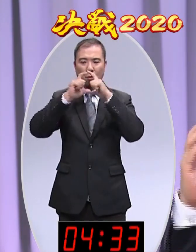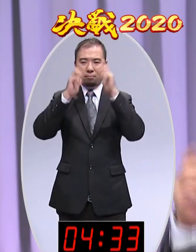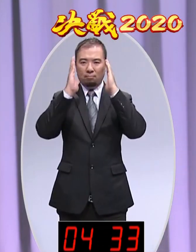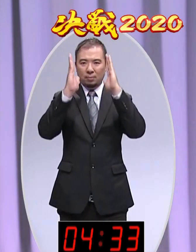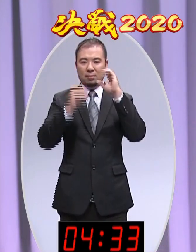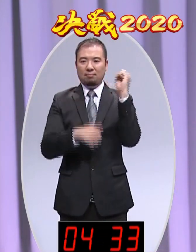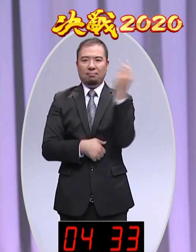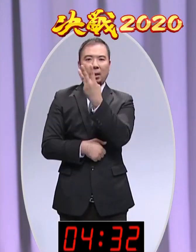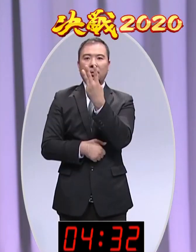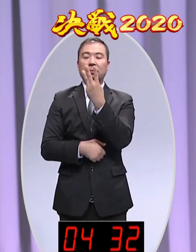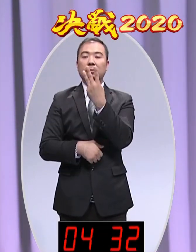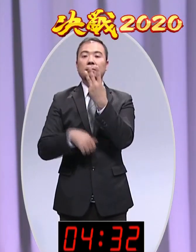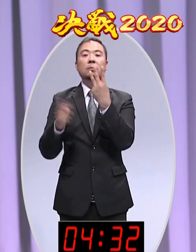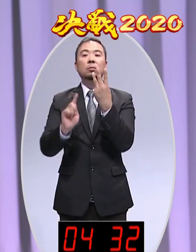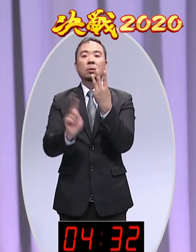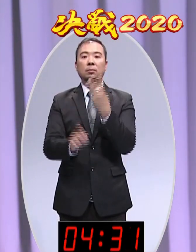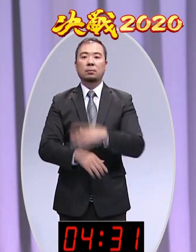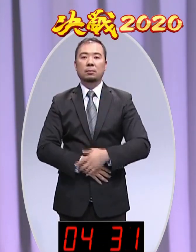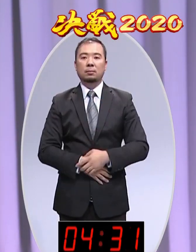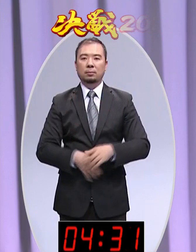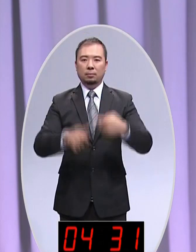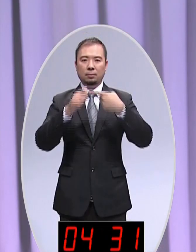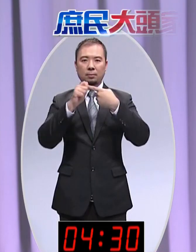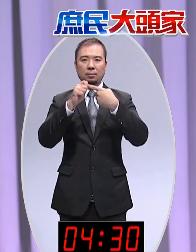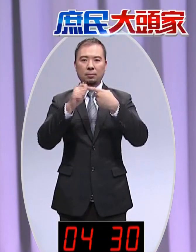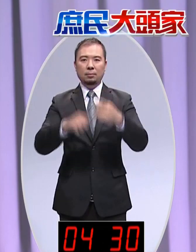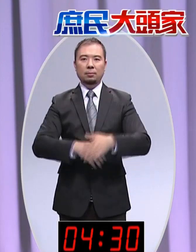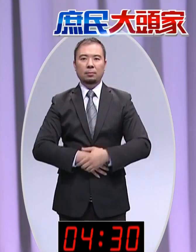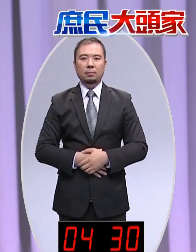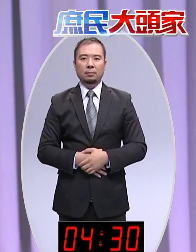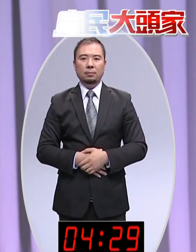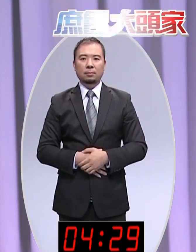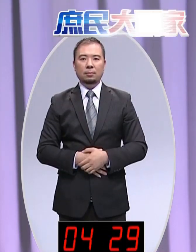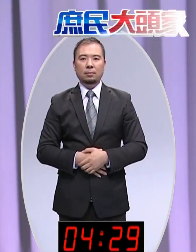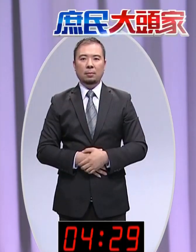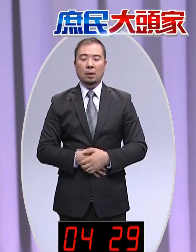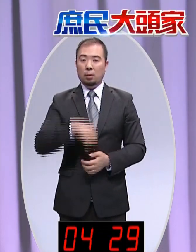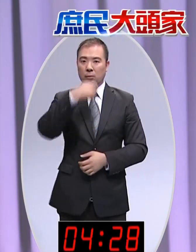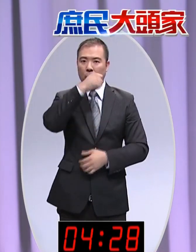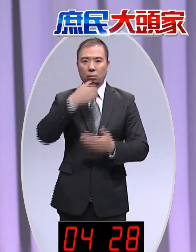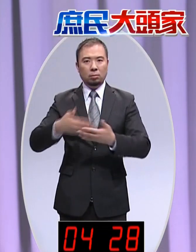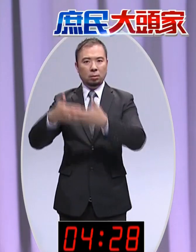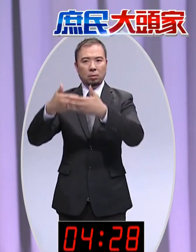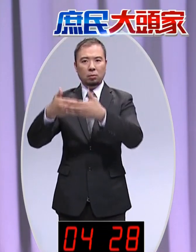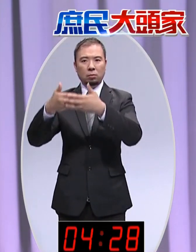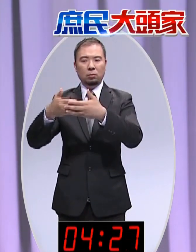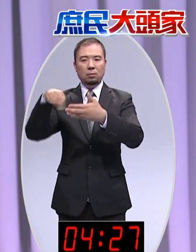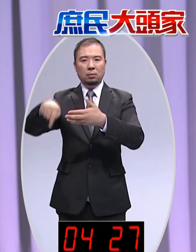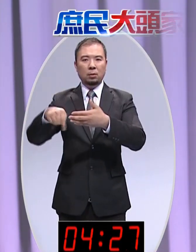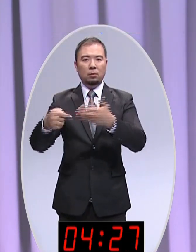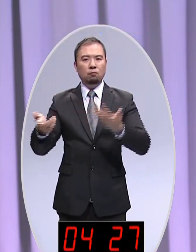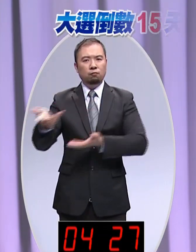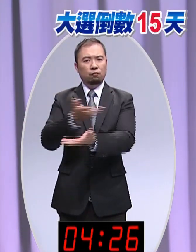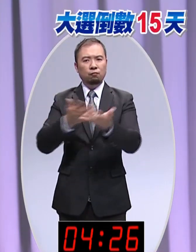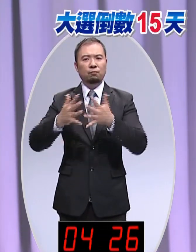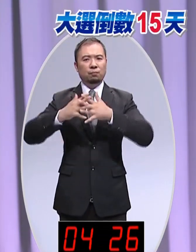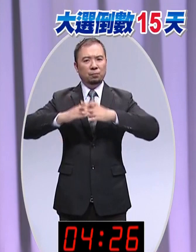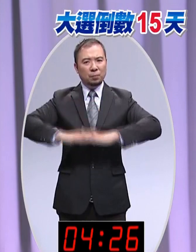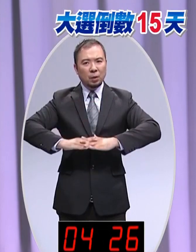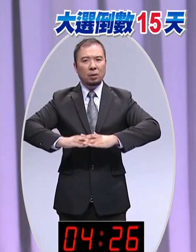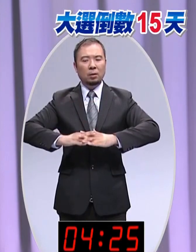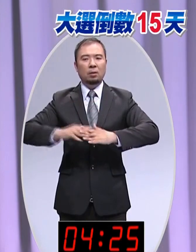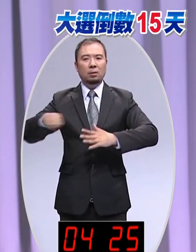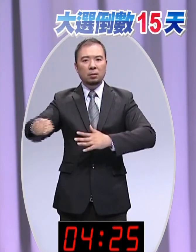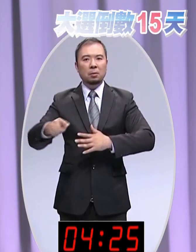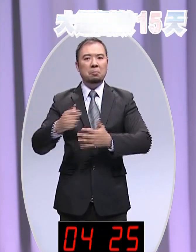返回的三政是哪三政？第一，稳定两岸，恢复交流，对岸必须正